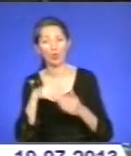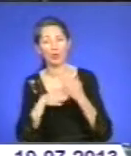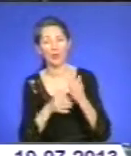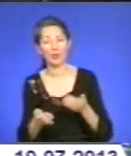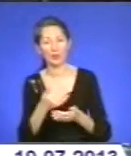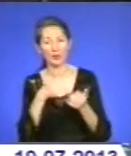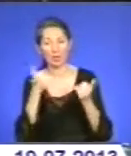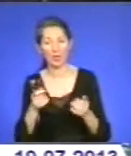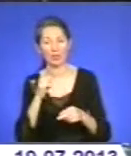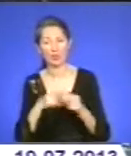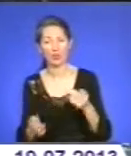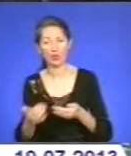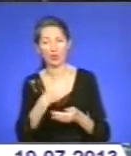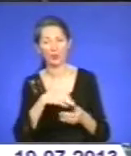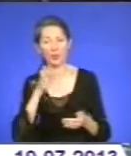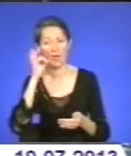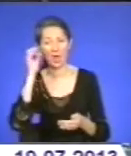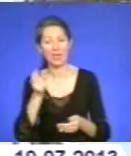закінчують збирати ранні зернові.